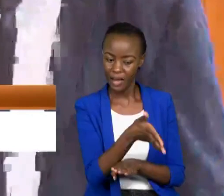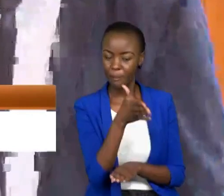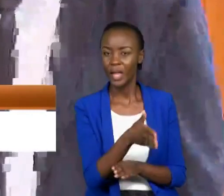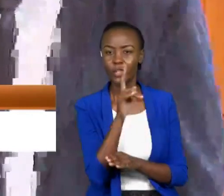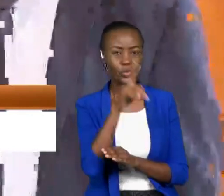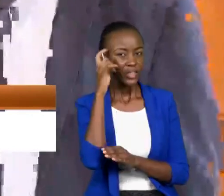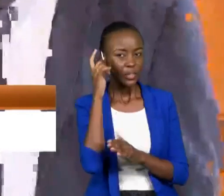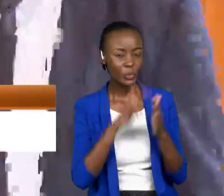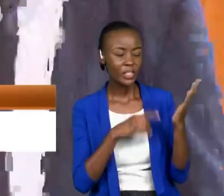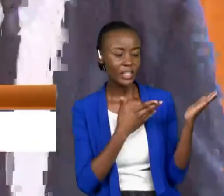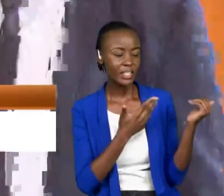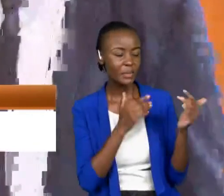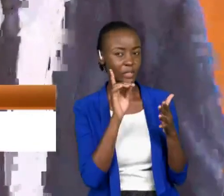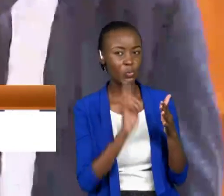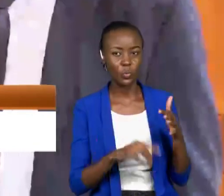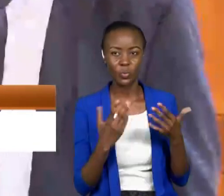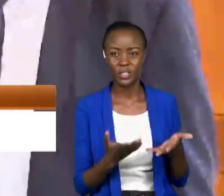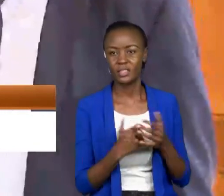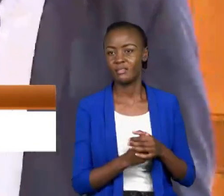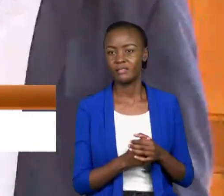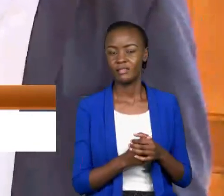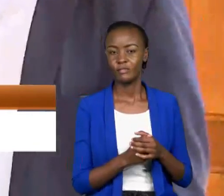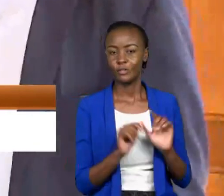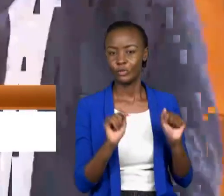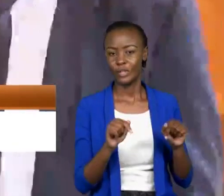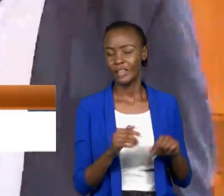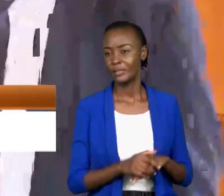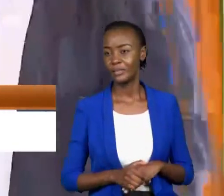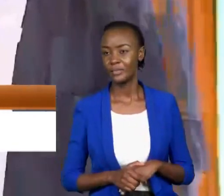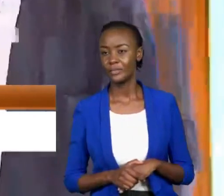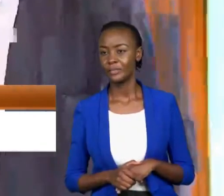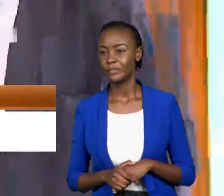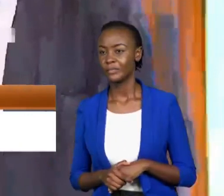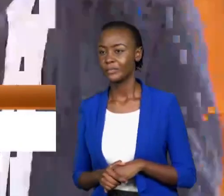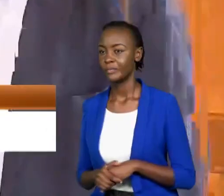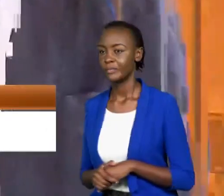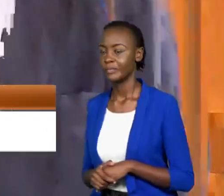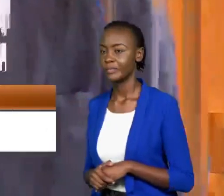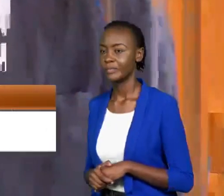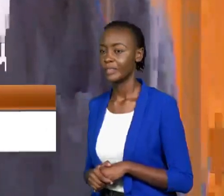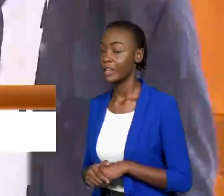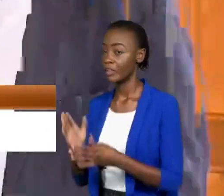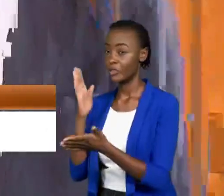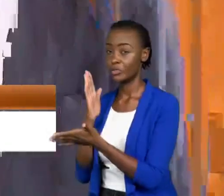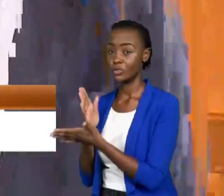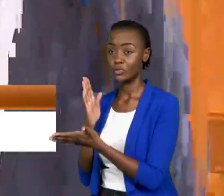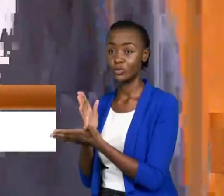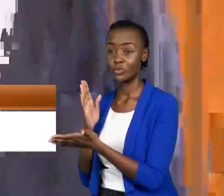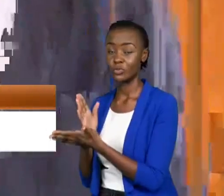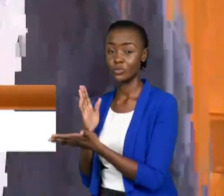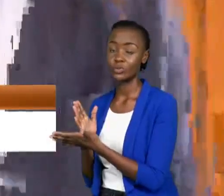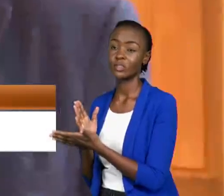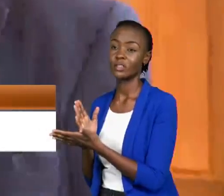Ni yepi nyinyi watarajia kama wanabiashara hususan? Kama ulivyosema ni kweli